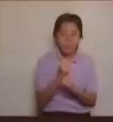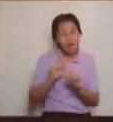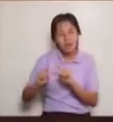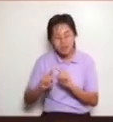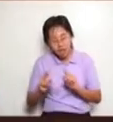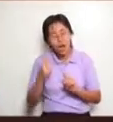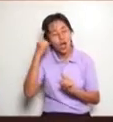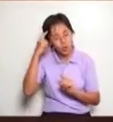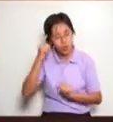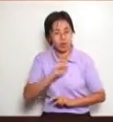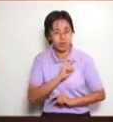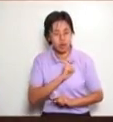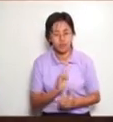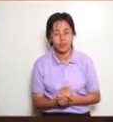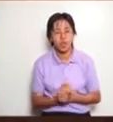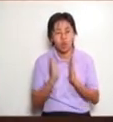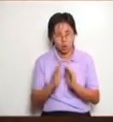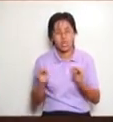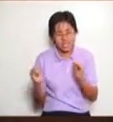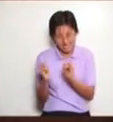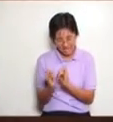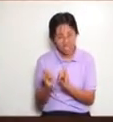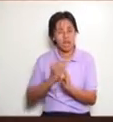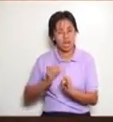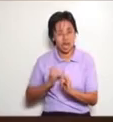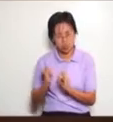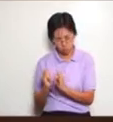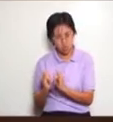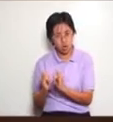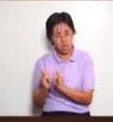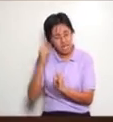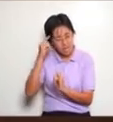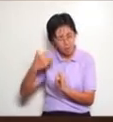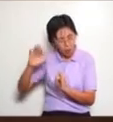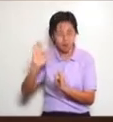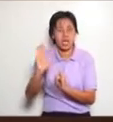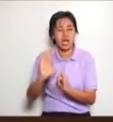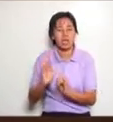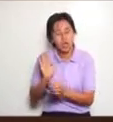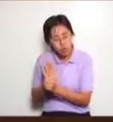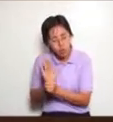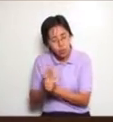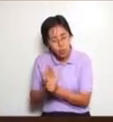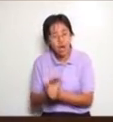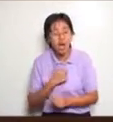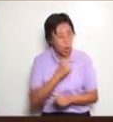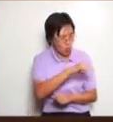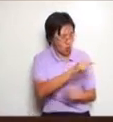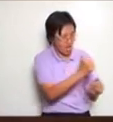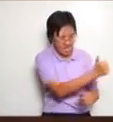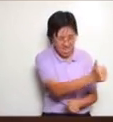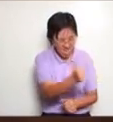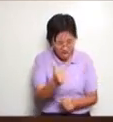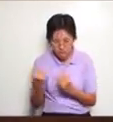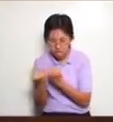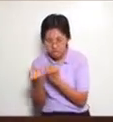โดยเฉาะอย่างยิ้นคนี่นอนใครตเราที่สุด อย่โมงข้ามหน้าเศรดายหลายคู่ ที่ทำกคนอื่นดี แต่คน